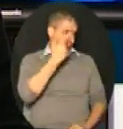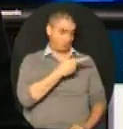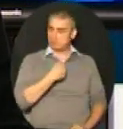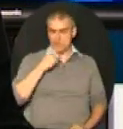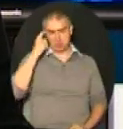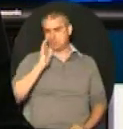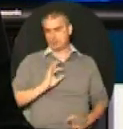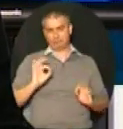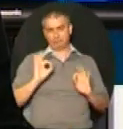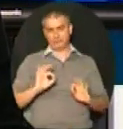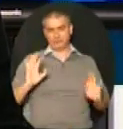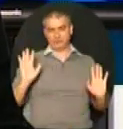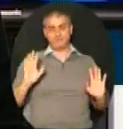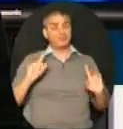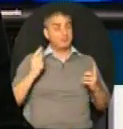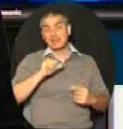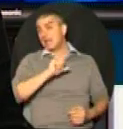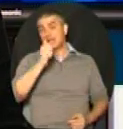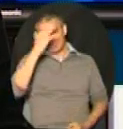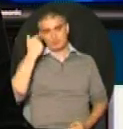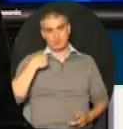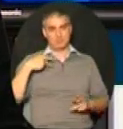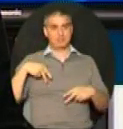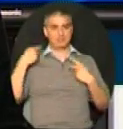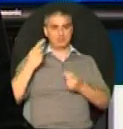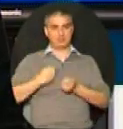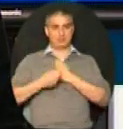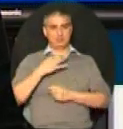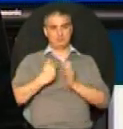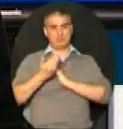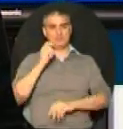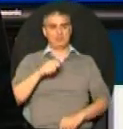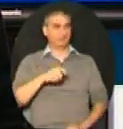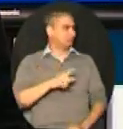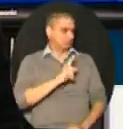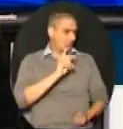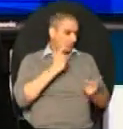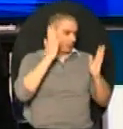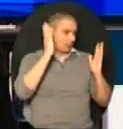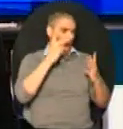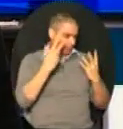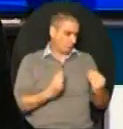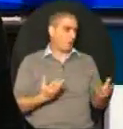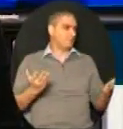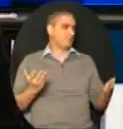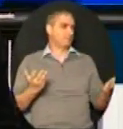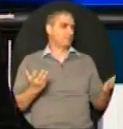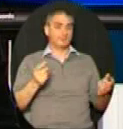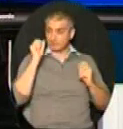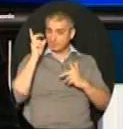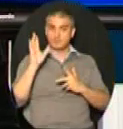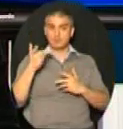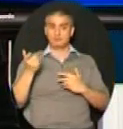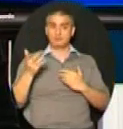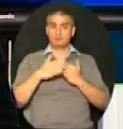אני לא מודאג משום דבר. במקרה הכי חמור אני אחזור לביזנס שלי לפני הכנסת. זה לא מקרה חמור, זה מקרה טוב. תתפלי, אשתי